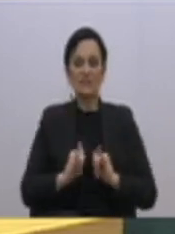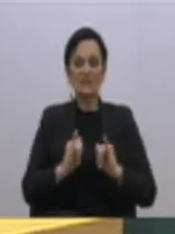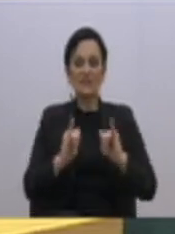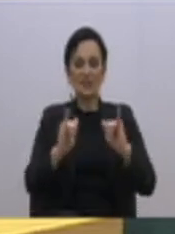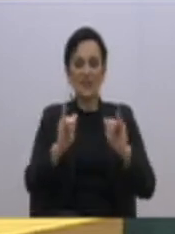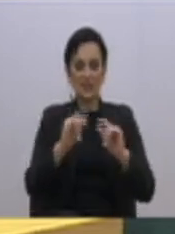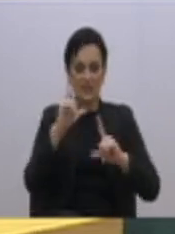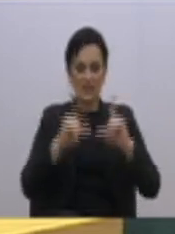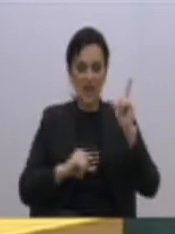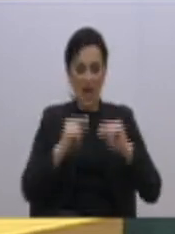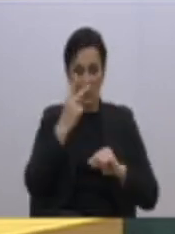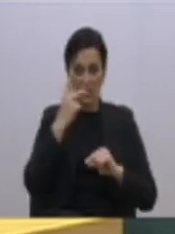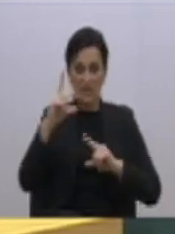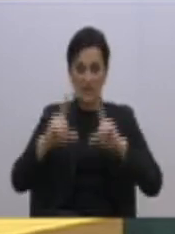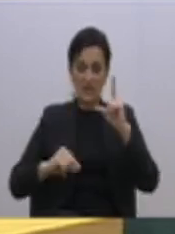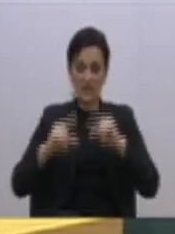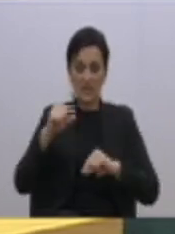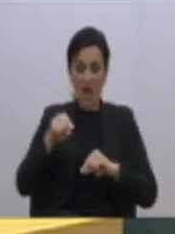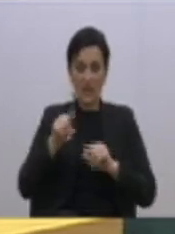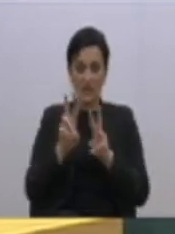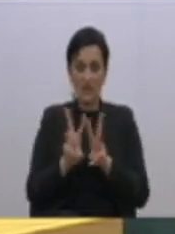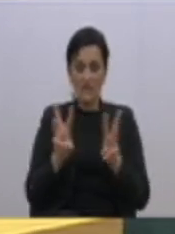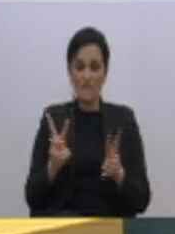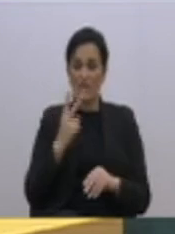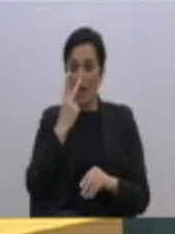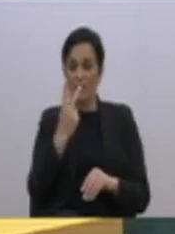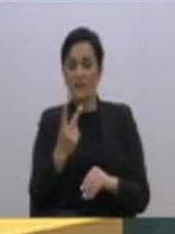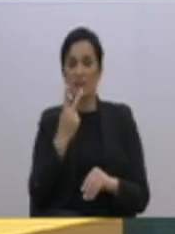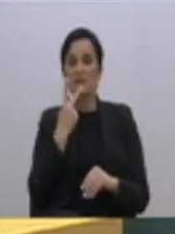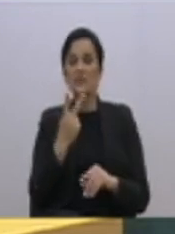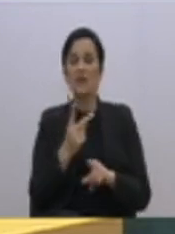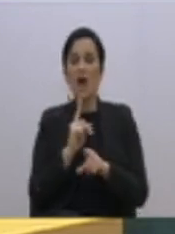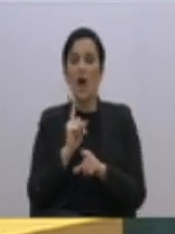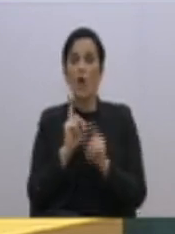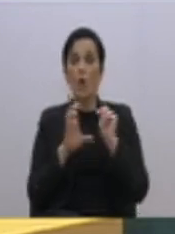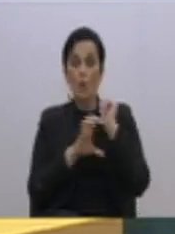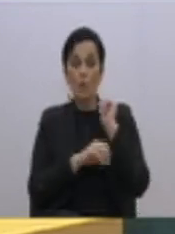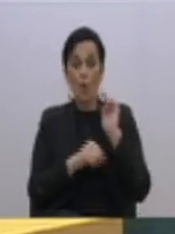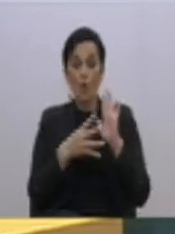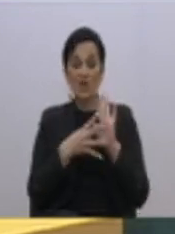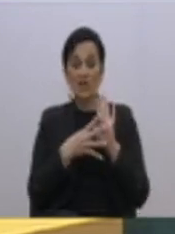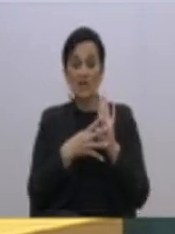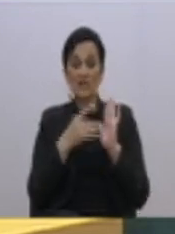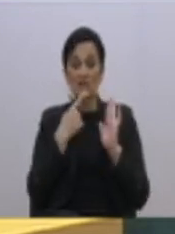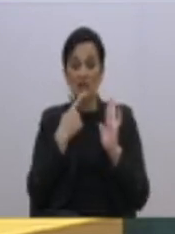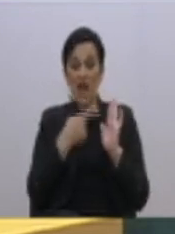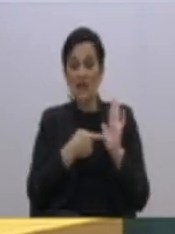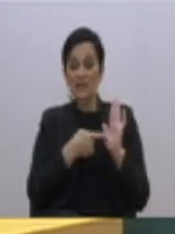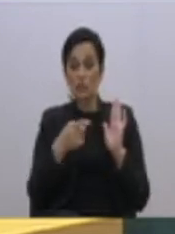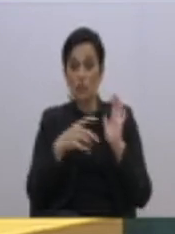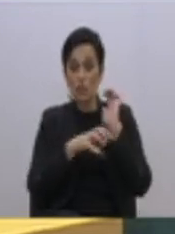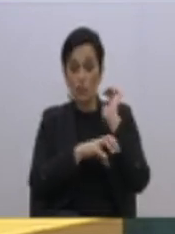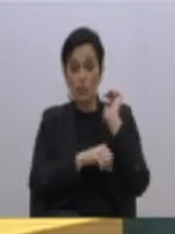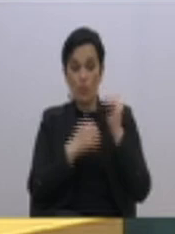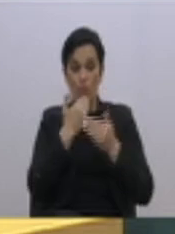შეგიძლიათ შეხვიდეთ საქსტაგდის ვებგვერდზე და რას ნახავთ, იცით? ბოლო 9 წლის განმავლობაში, ბოლო 9